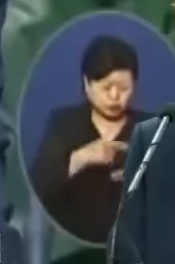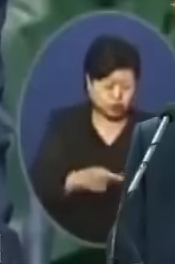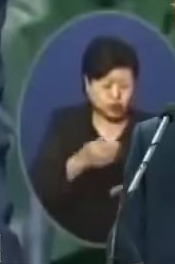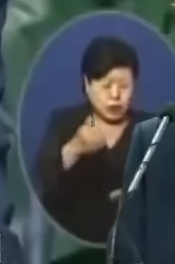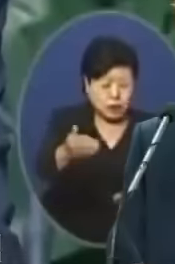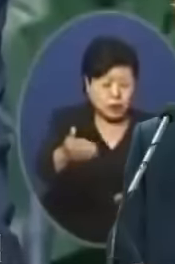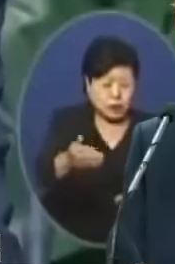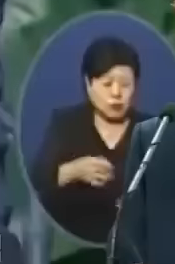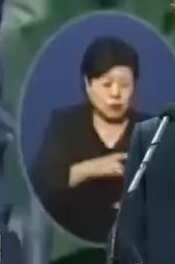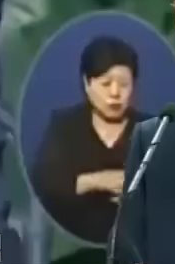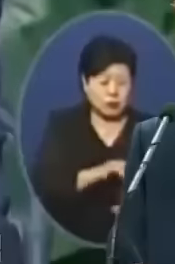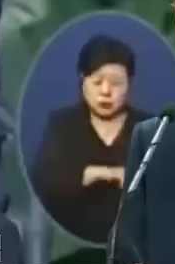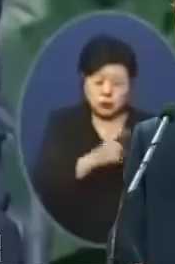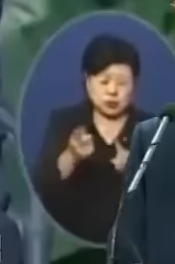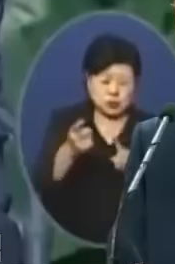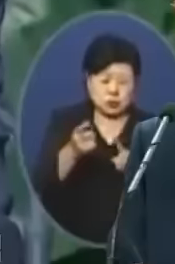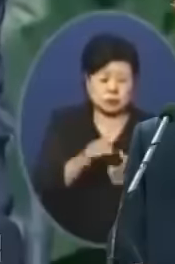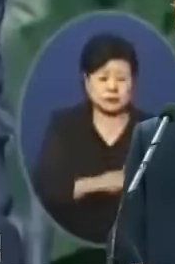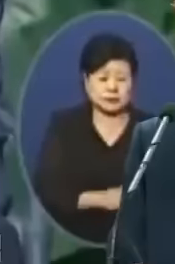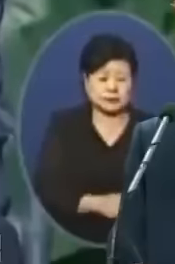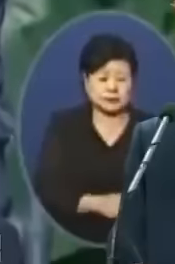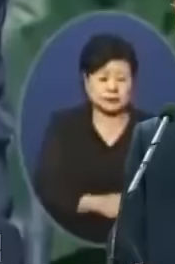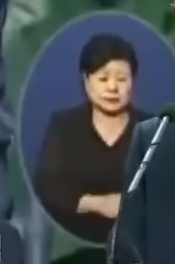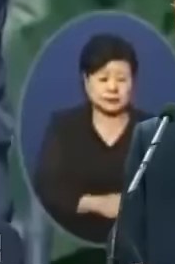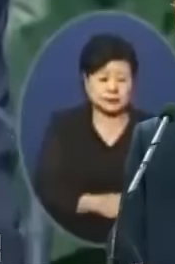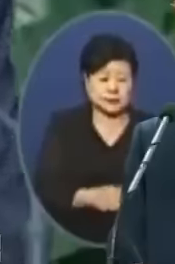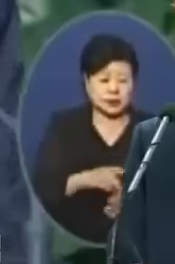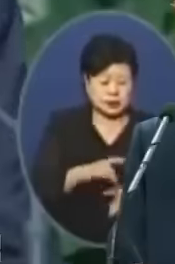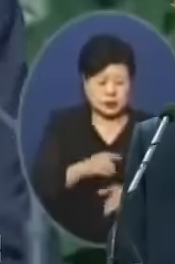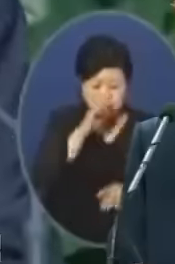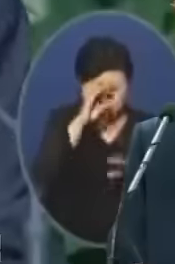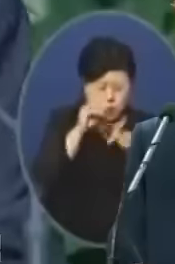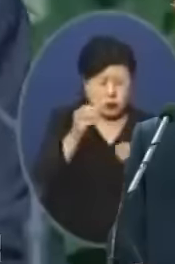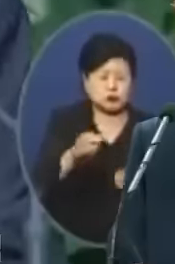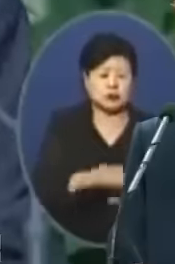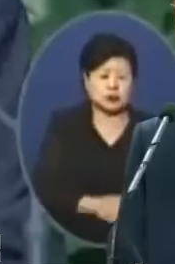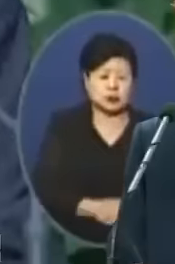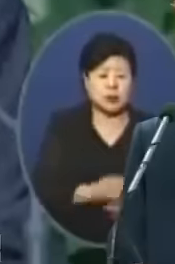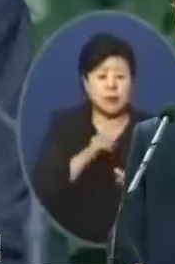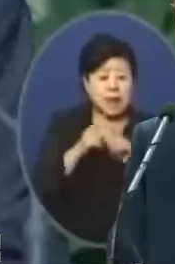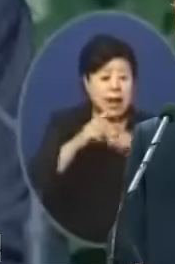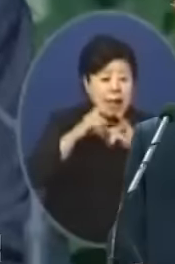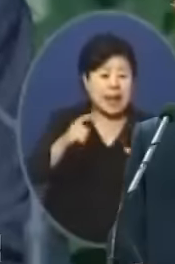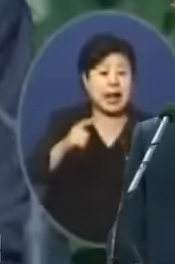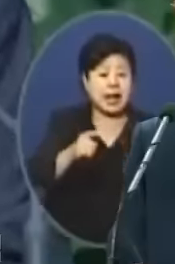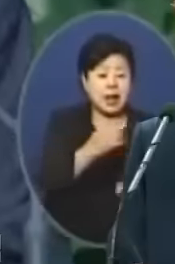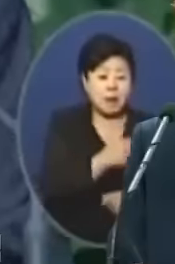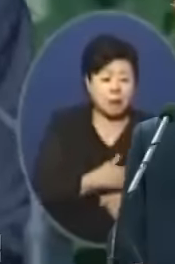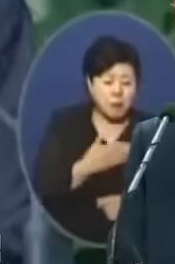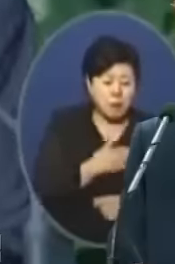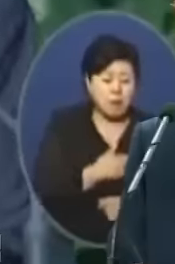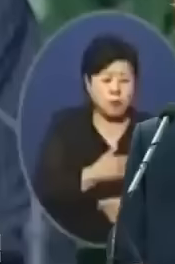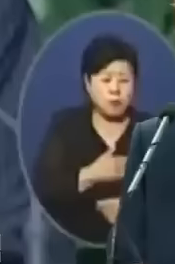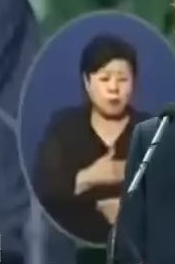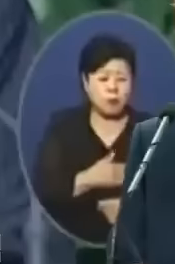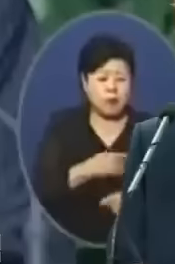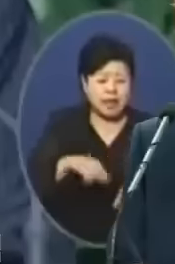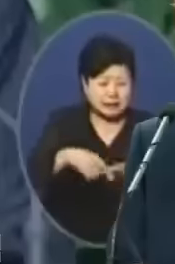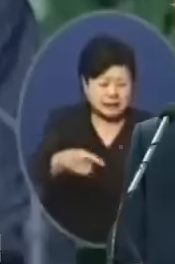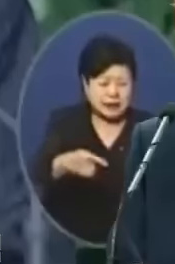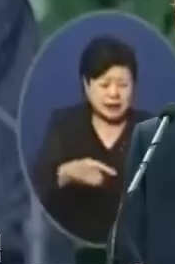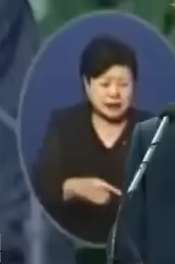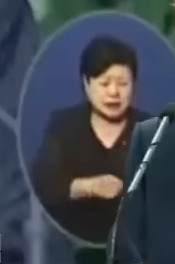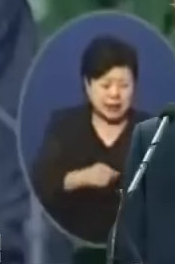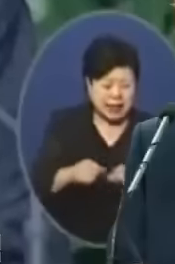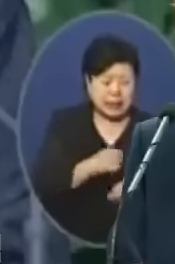수술해내고 관절염을 고치고 신경통을 고치고, 말이 몸을 파고 들어가서 역사하는